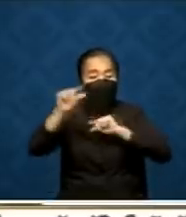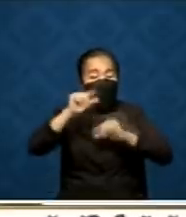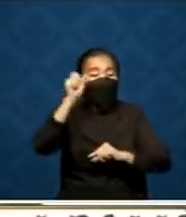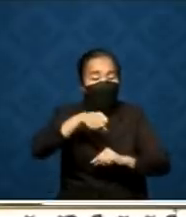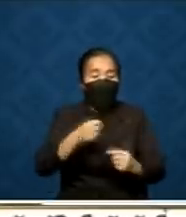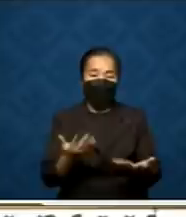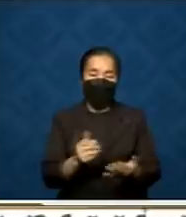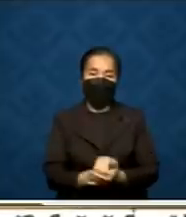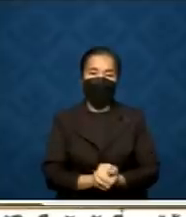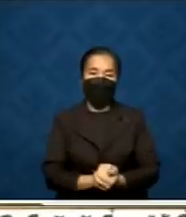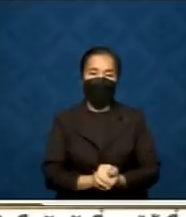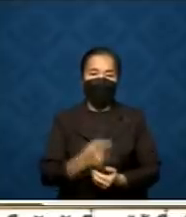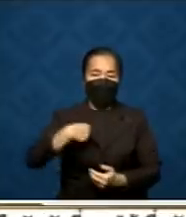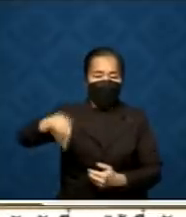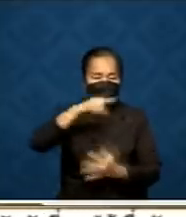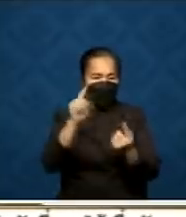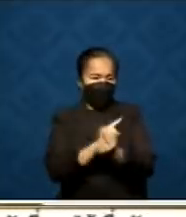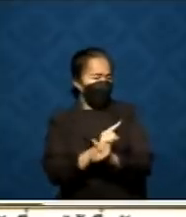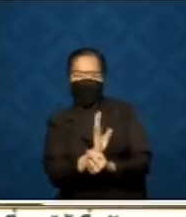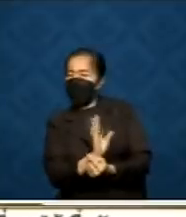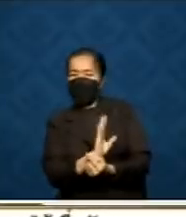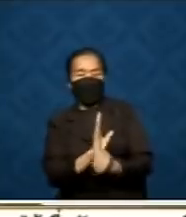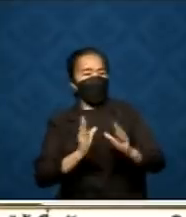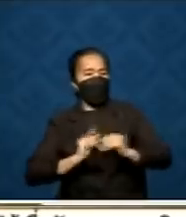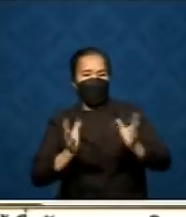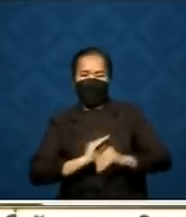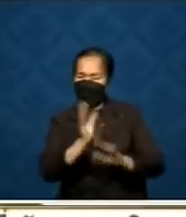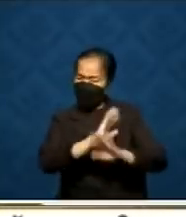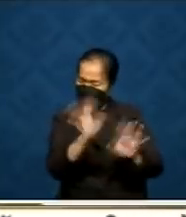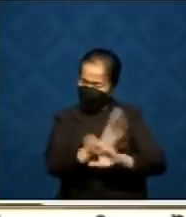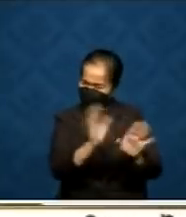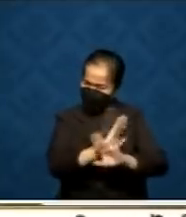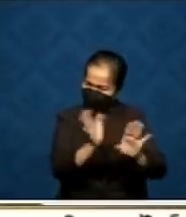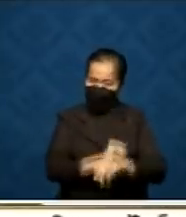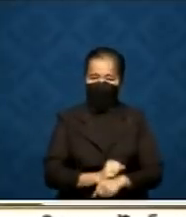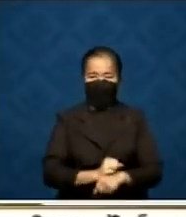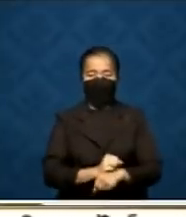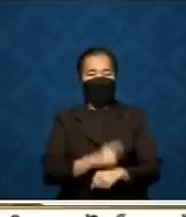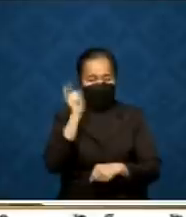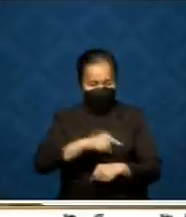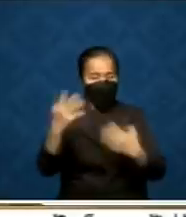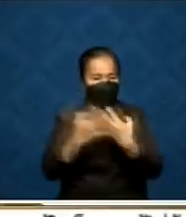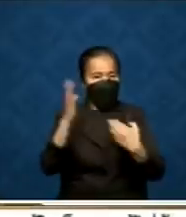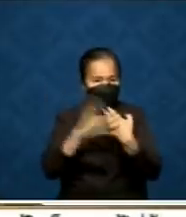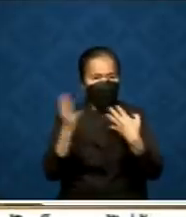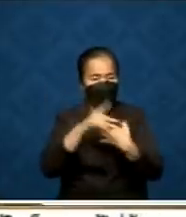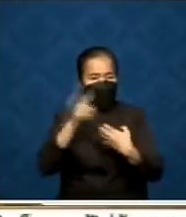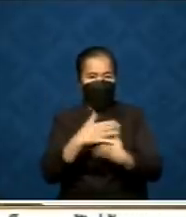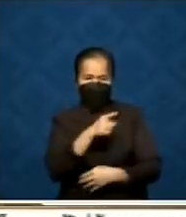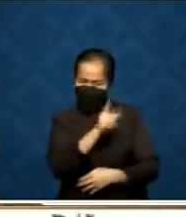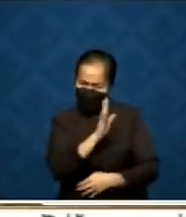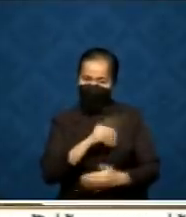มาแล้วพวกเราก็ต่อต้านสังคมก็ต่อต้านนี่ยาที่ยาที่ไม่ได้นะเนี่ยก็จะทำไม่ได้เพราะตรงนั้นแอบเขียนไว้ด้วย